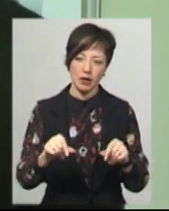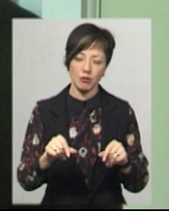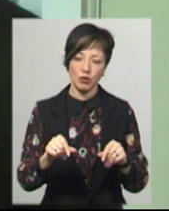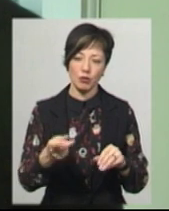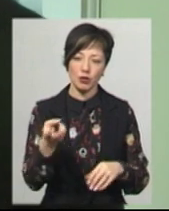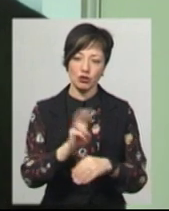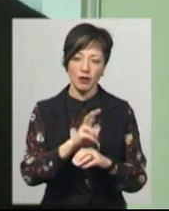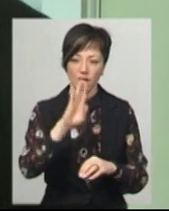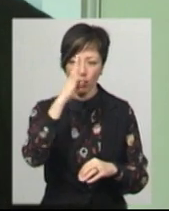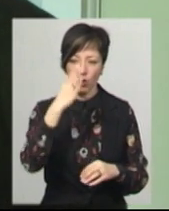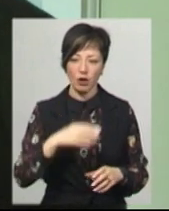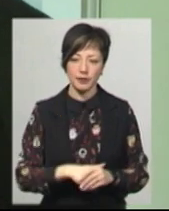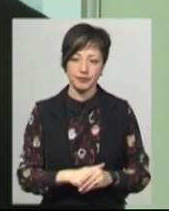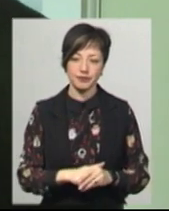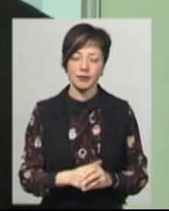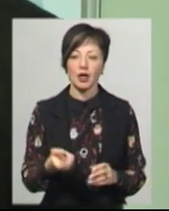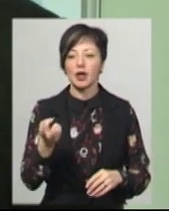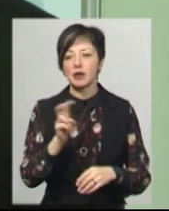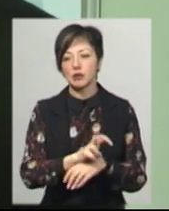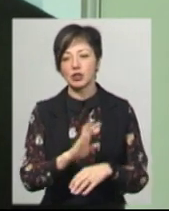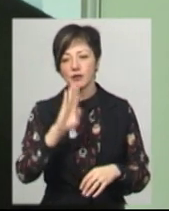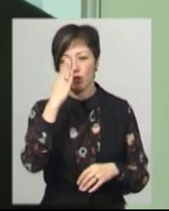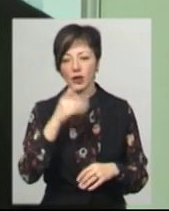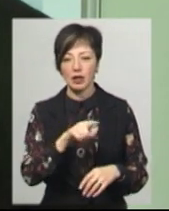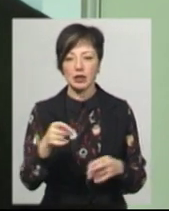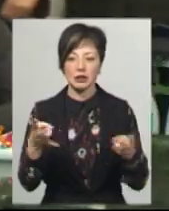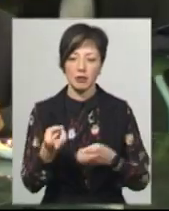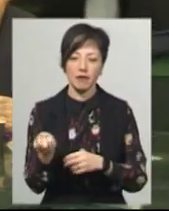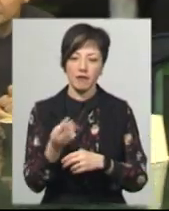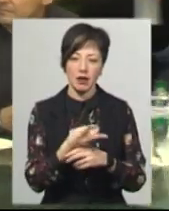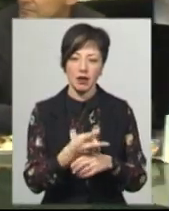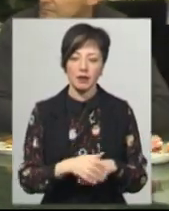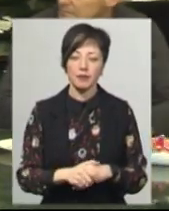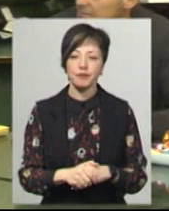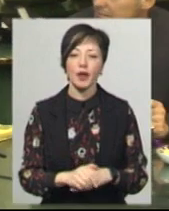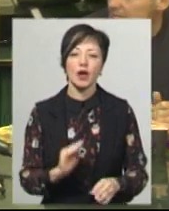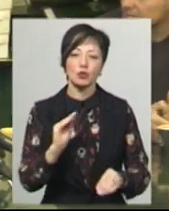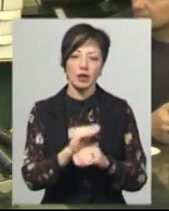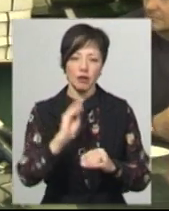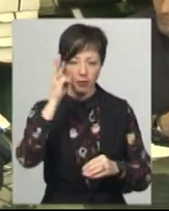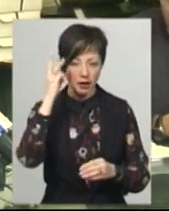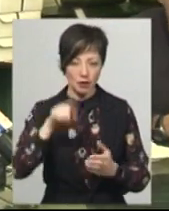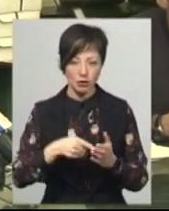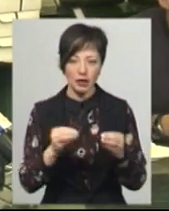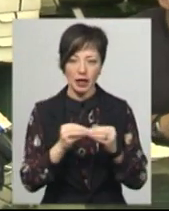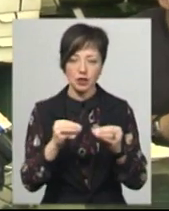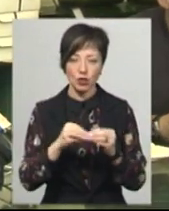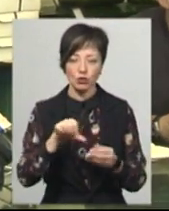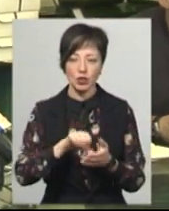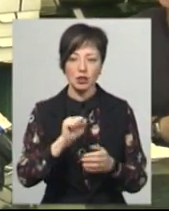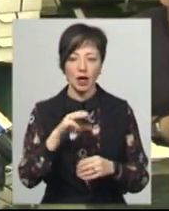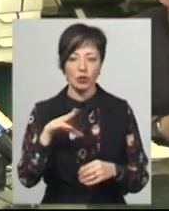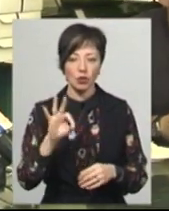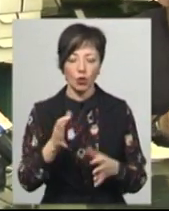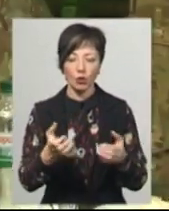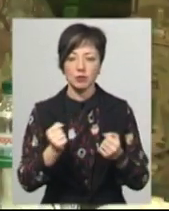прийшли вороги. Прийшли вороги, їх треба звідти виганяти. Ігор Олійник додає, у Хмельницькому 10 учасників АТО ООС